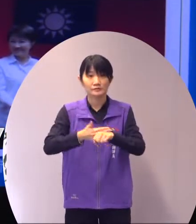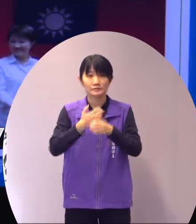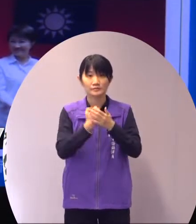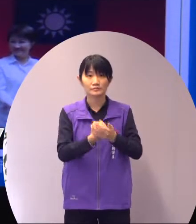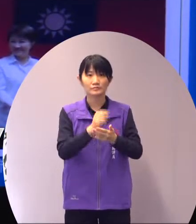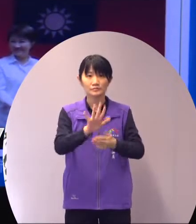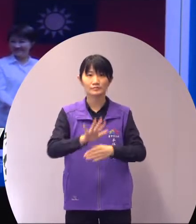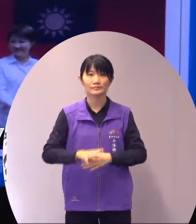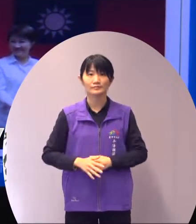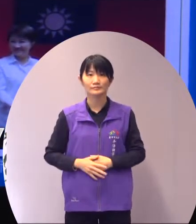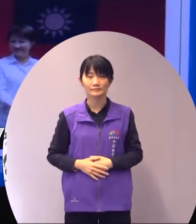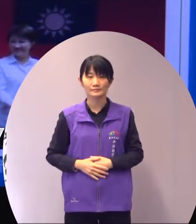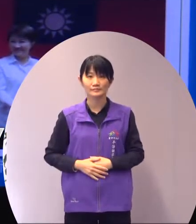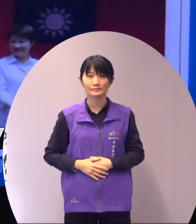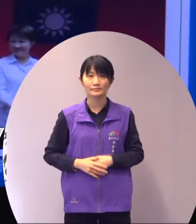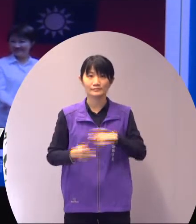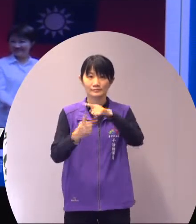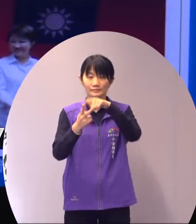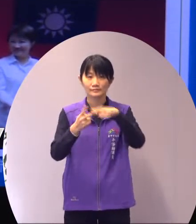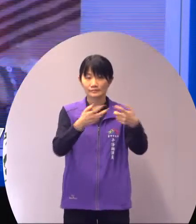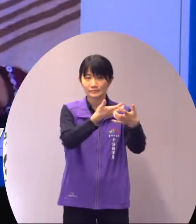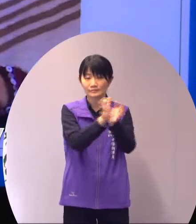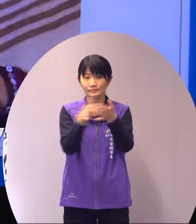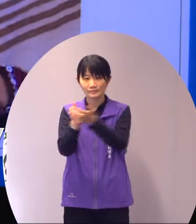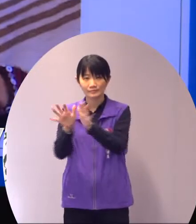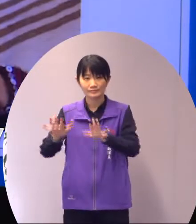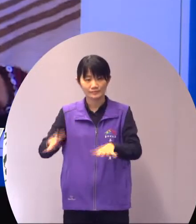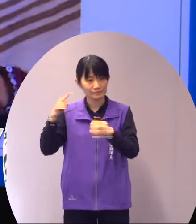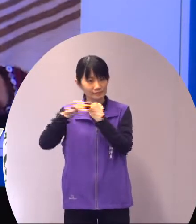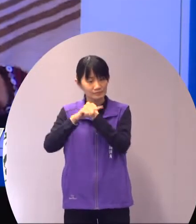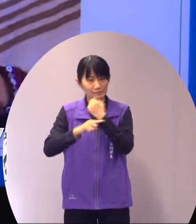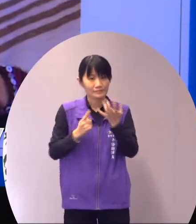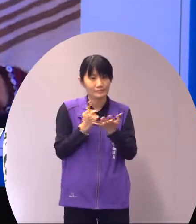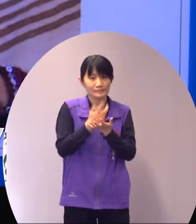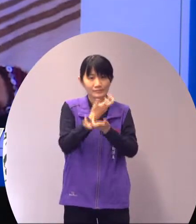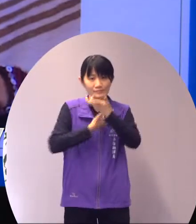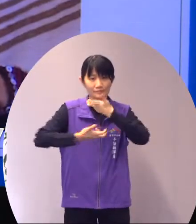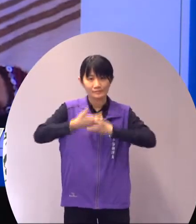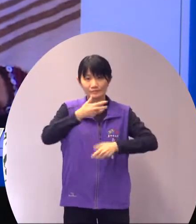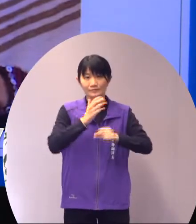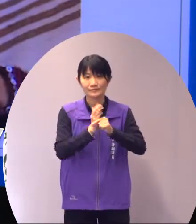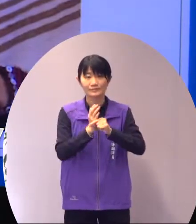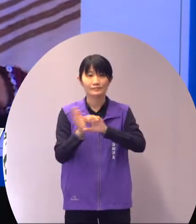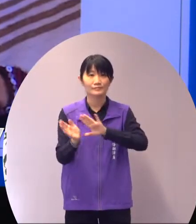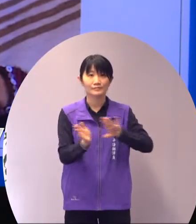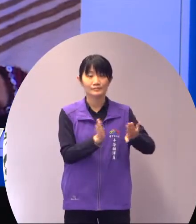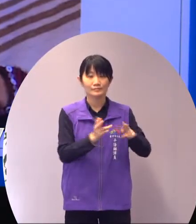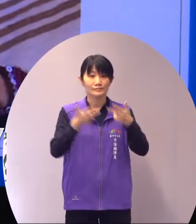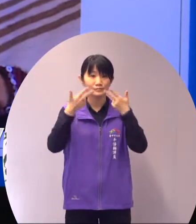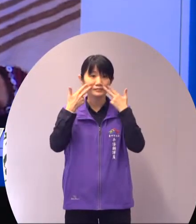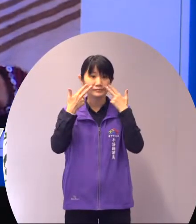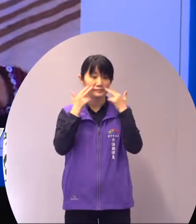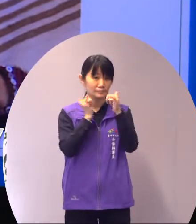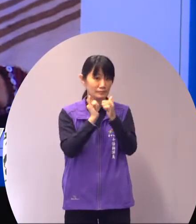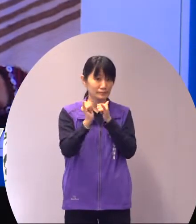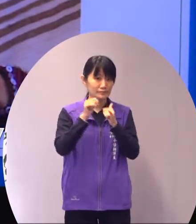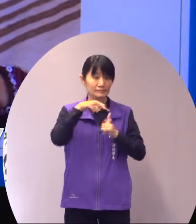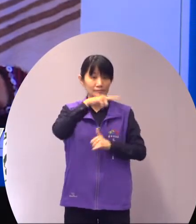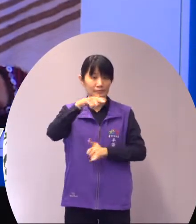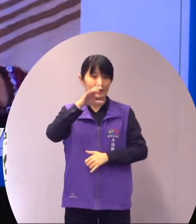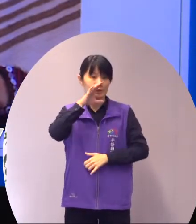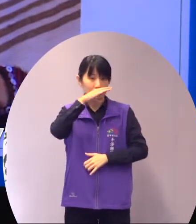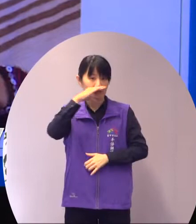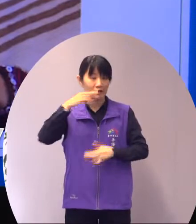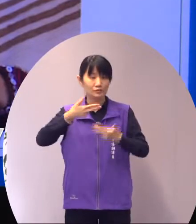及清雅乐府两个团体。那还有就是我们的原住民部分也有泰雅